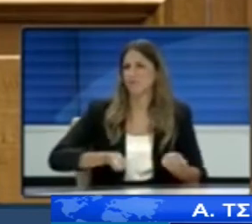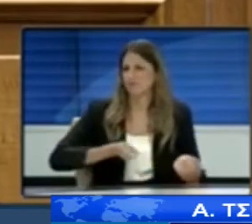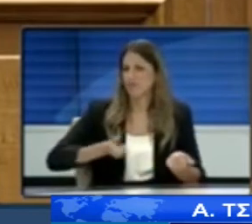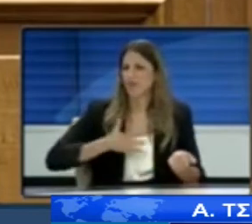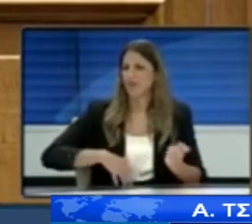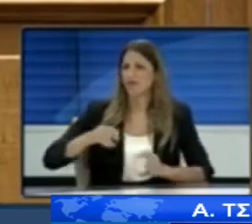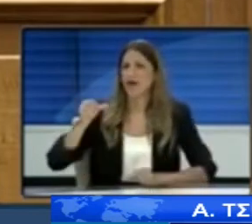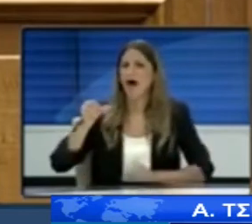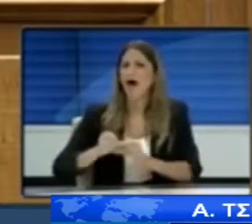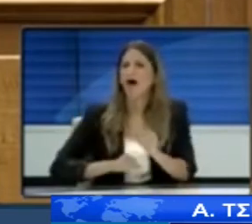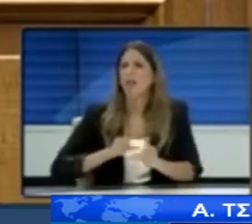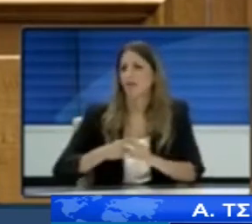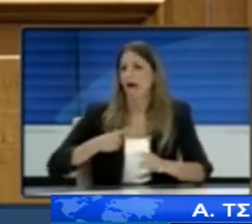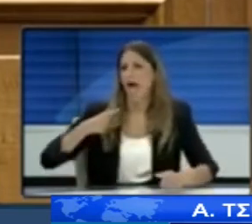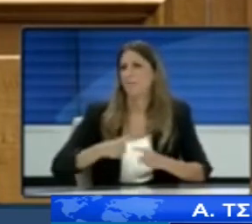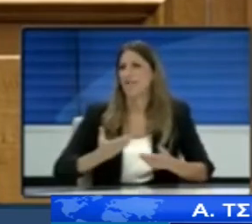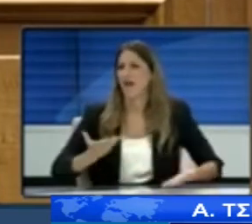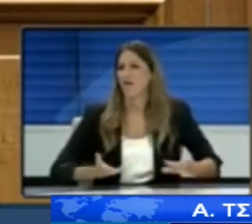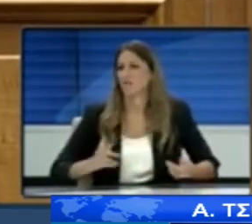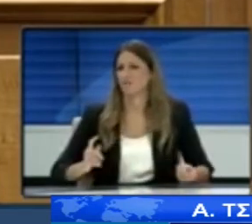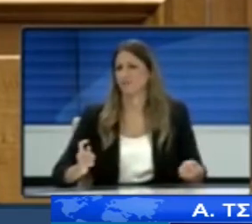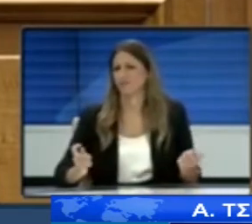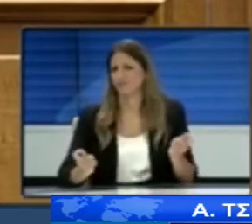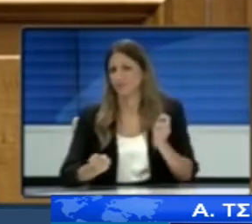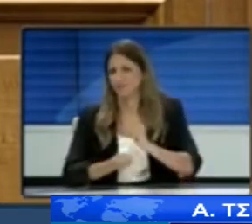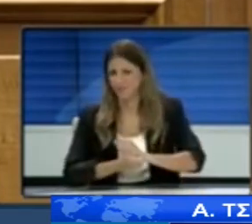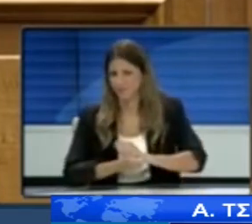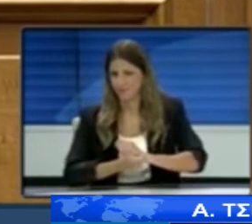ότι τα πράγματα είναι πιο δύσκολα. Λίγο πιο δύσκολα από όσο εσείς